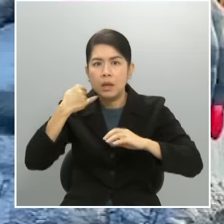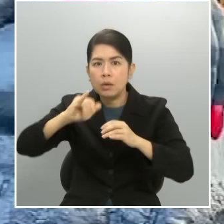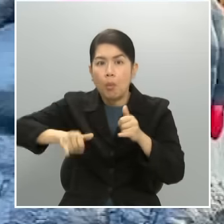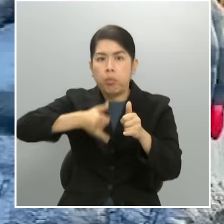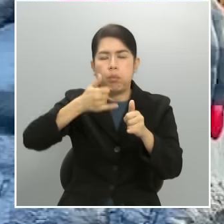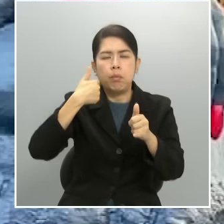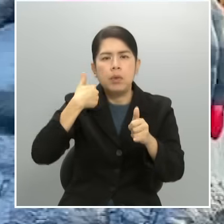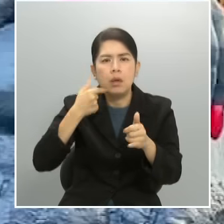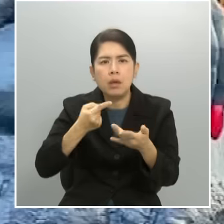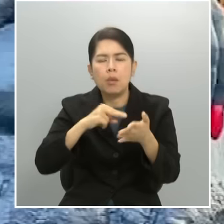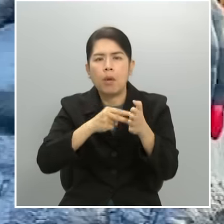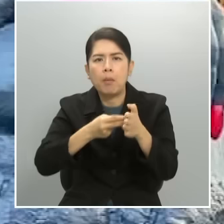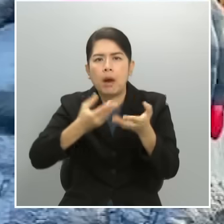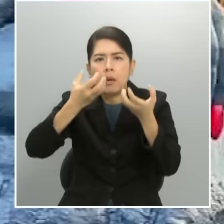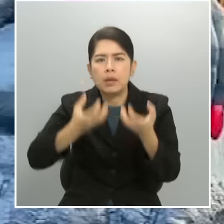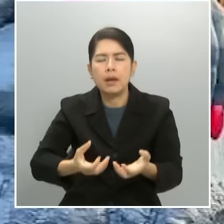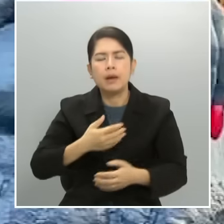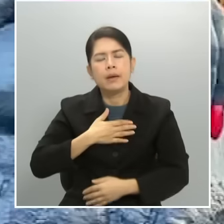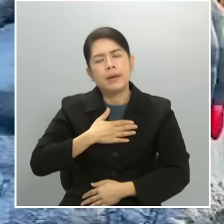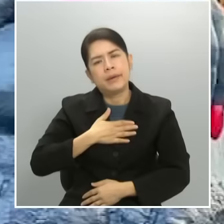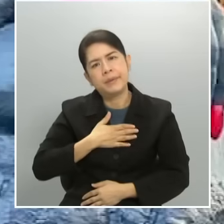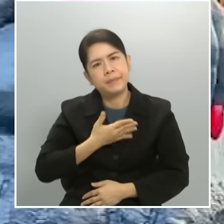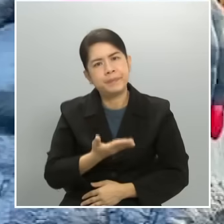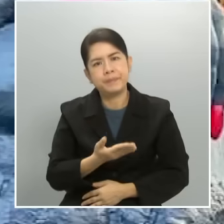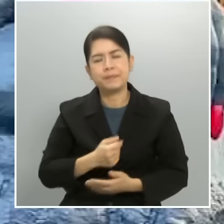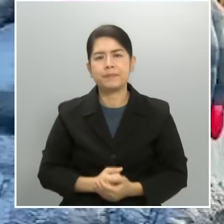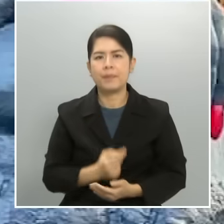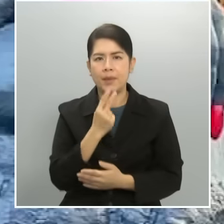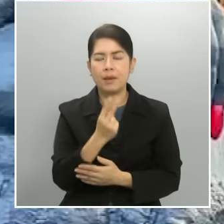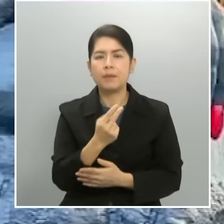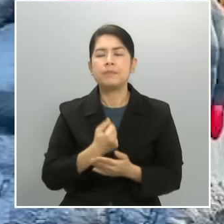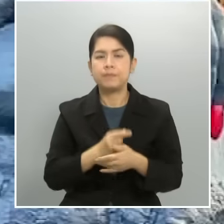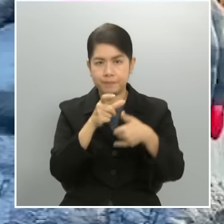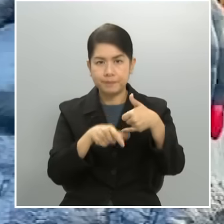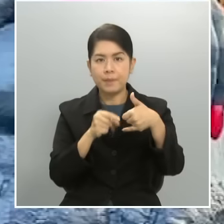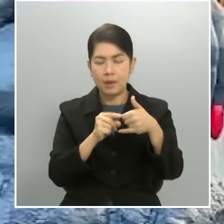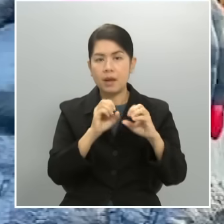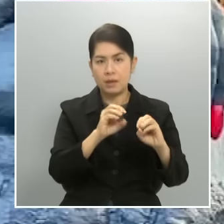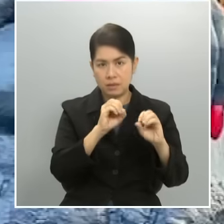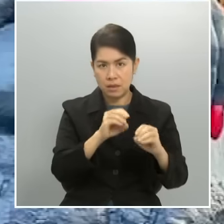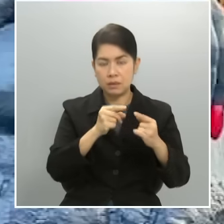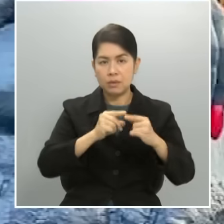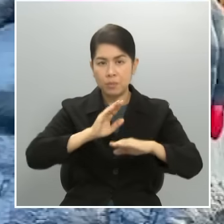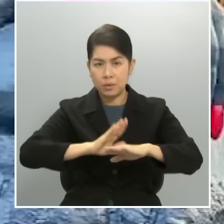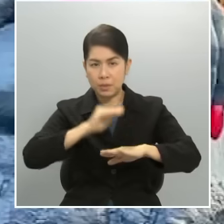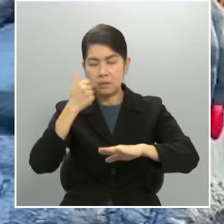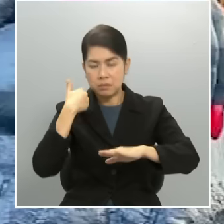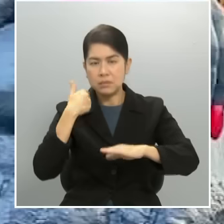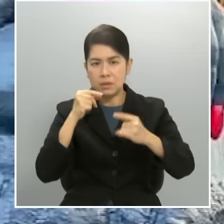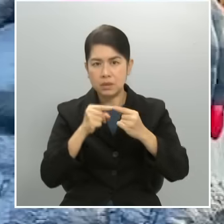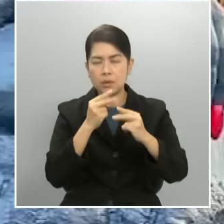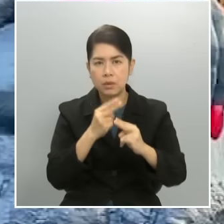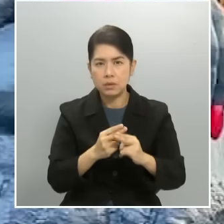ยิ่งนักคุณผู้ชมครับนี่คืออาจารย์ธงทองหรือศาสตราจารย์ธงทองจันทอราสสุน